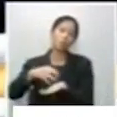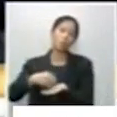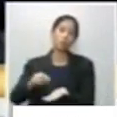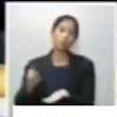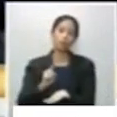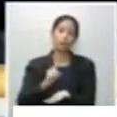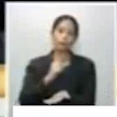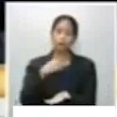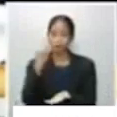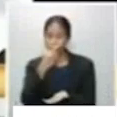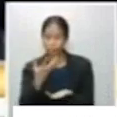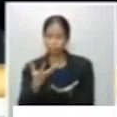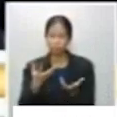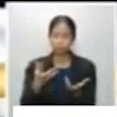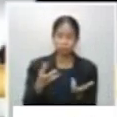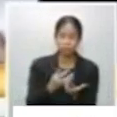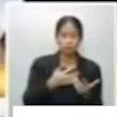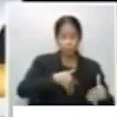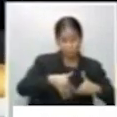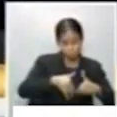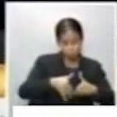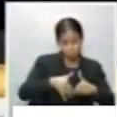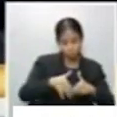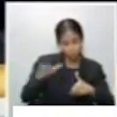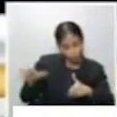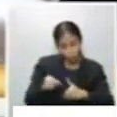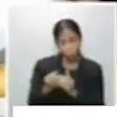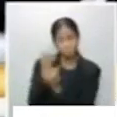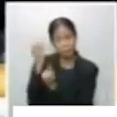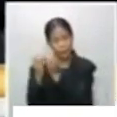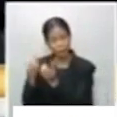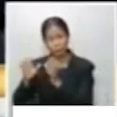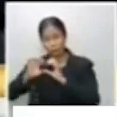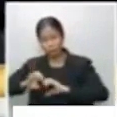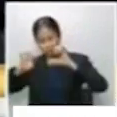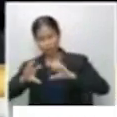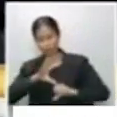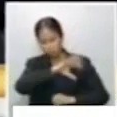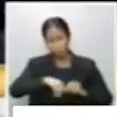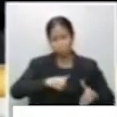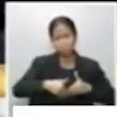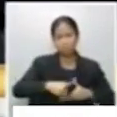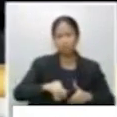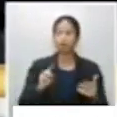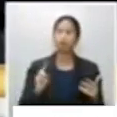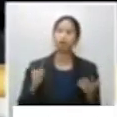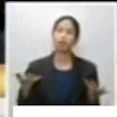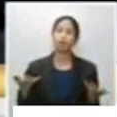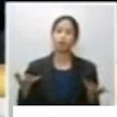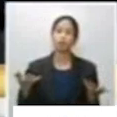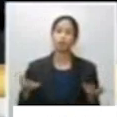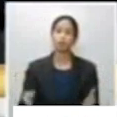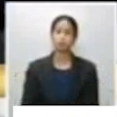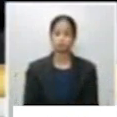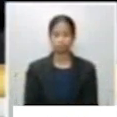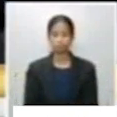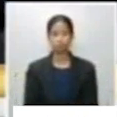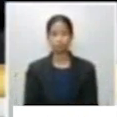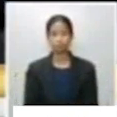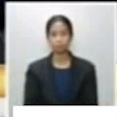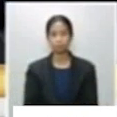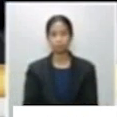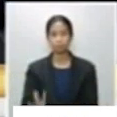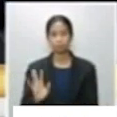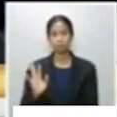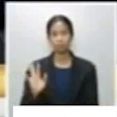ครบุกใครประชาชนบุกป่าหรือราชการบุกประชาชนทำให้มันแจ้งท่านประธานครับอย่า